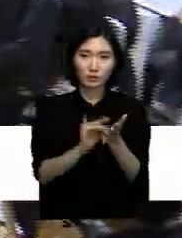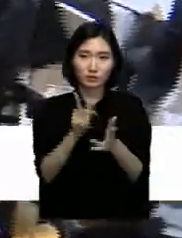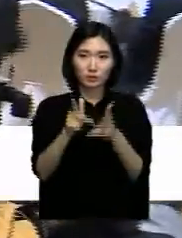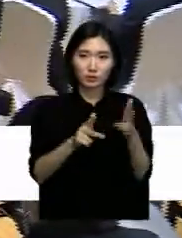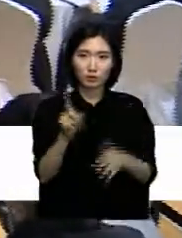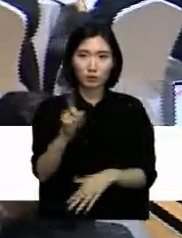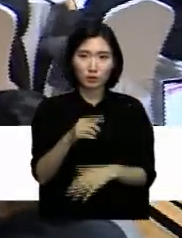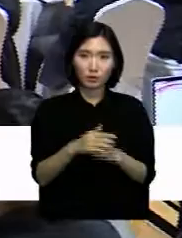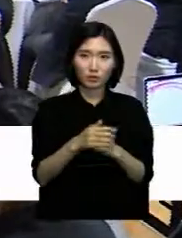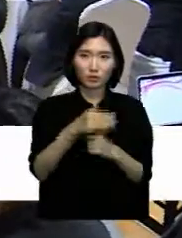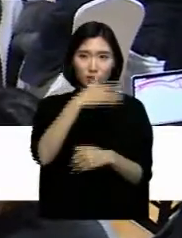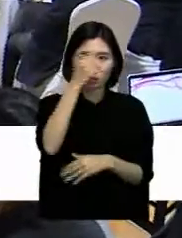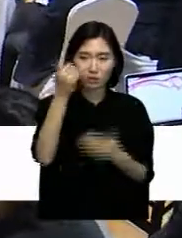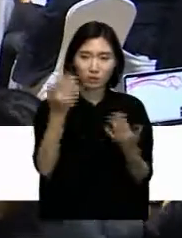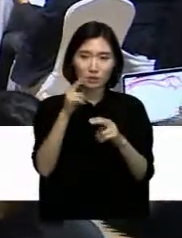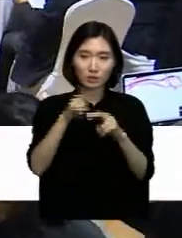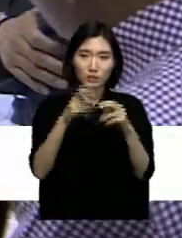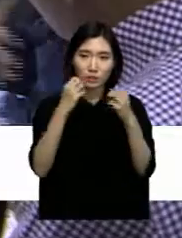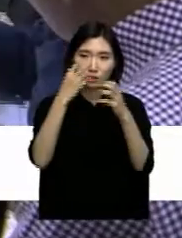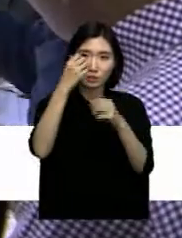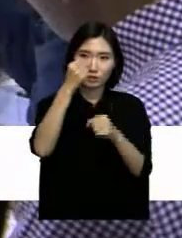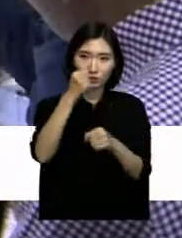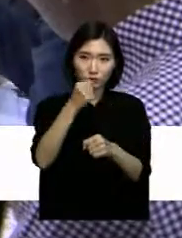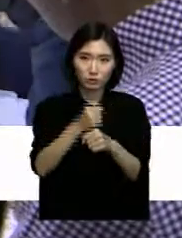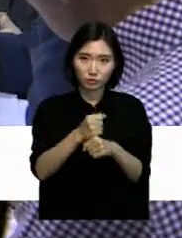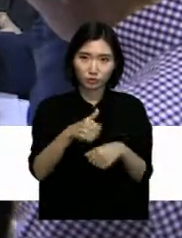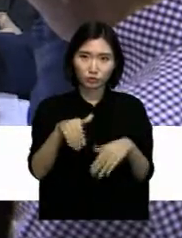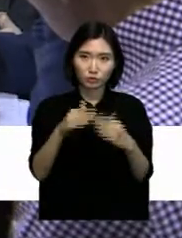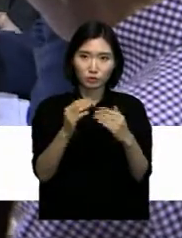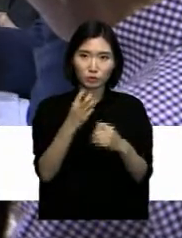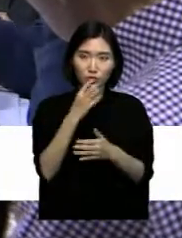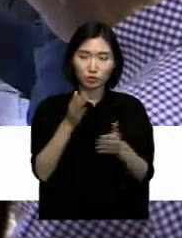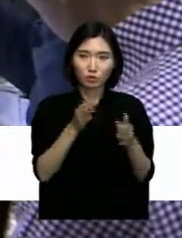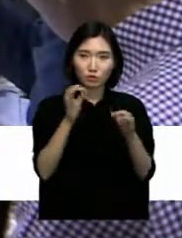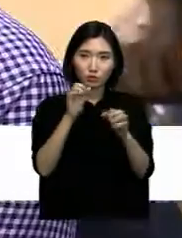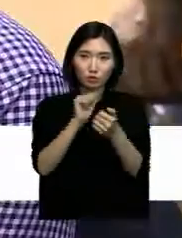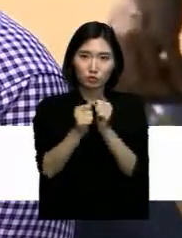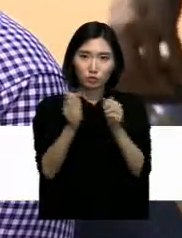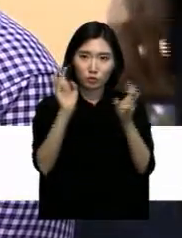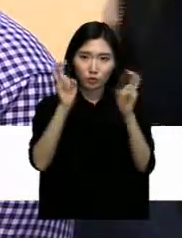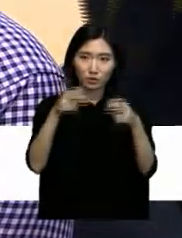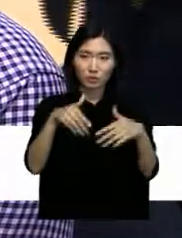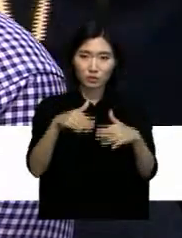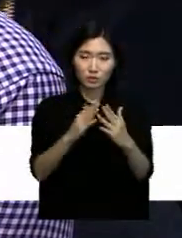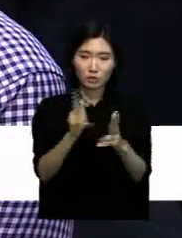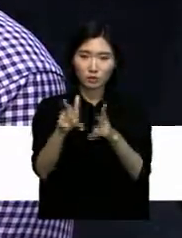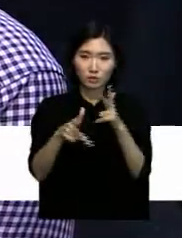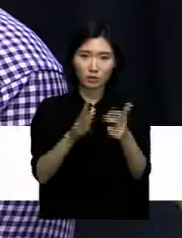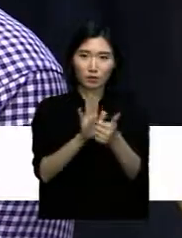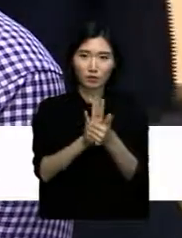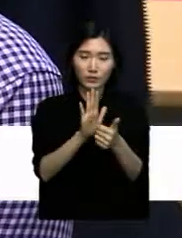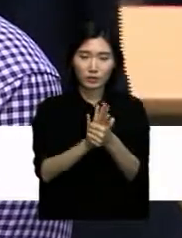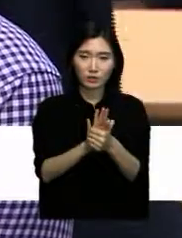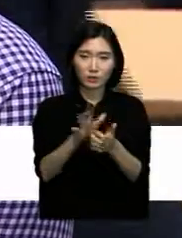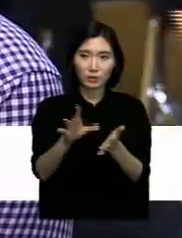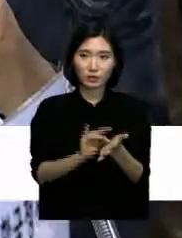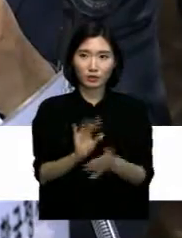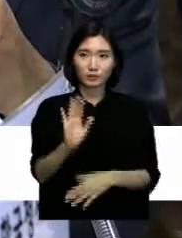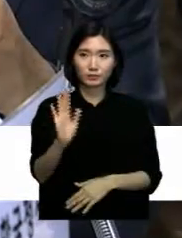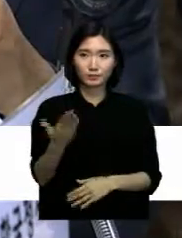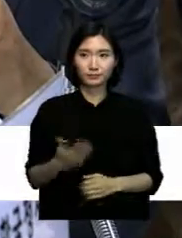사업으로는 청년 일자리 창출과 경기도 주식회사의 설립, 그다음에 사업 지원이